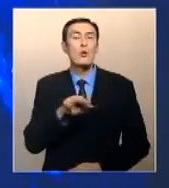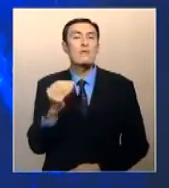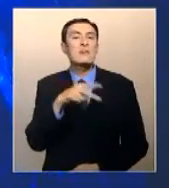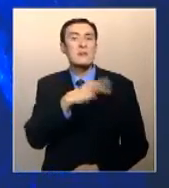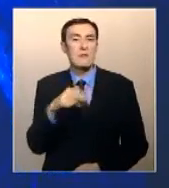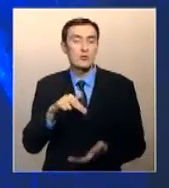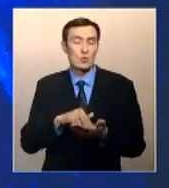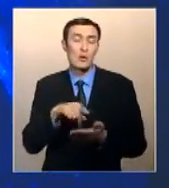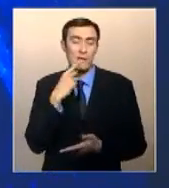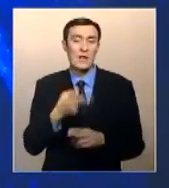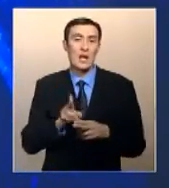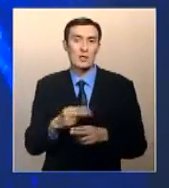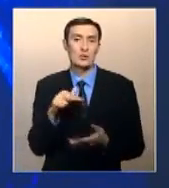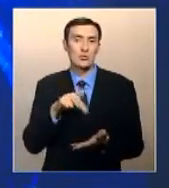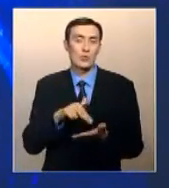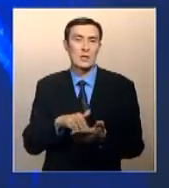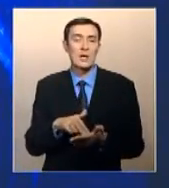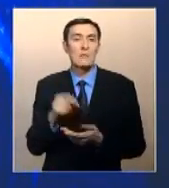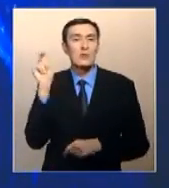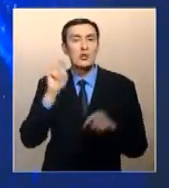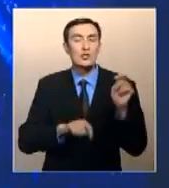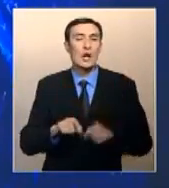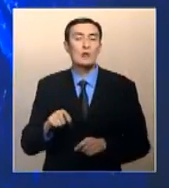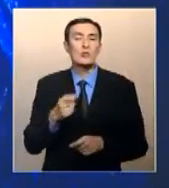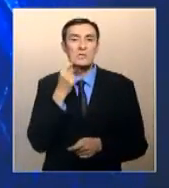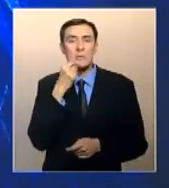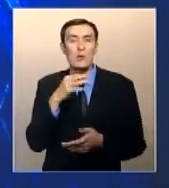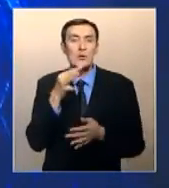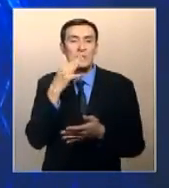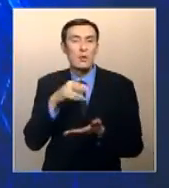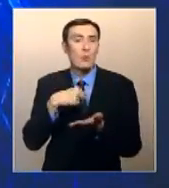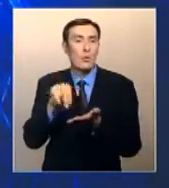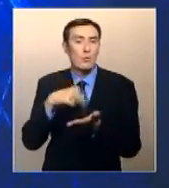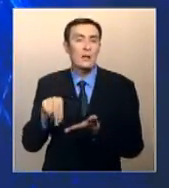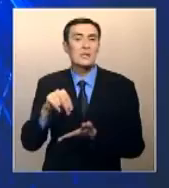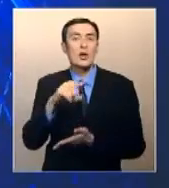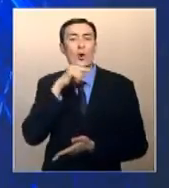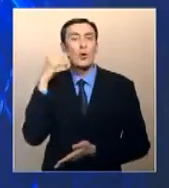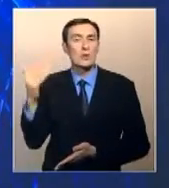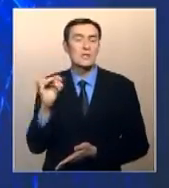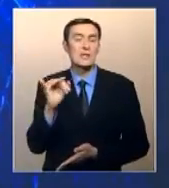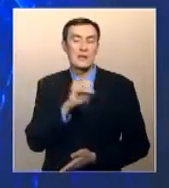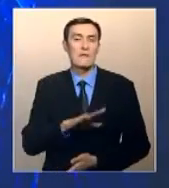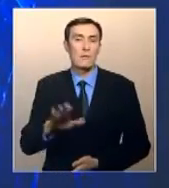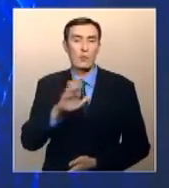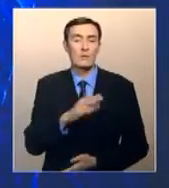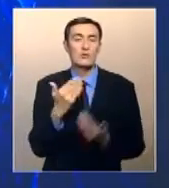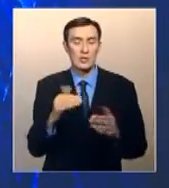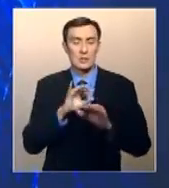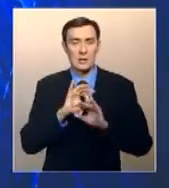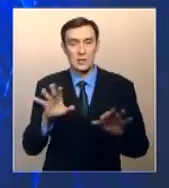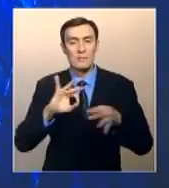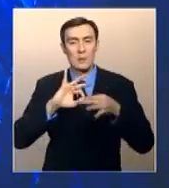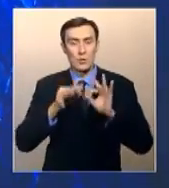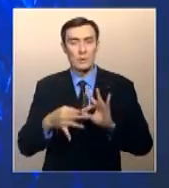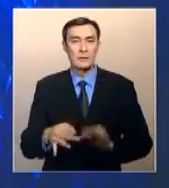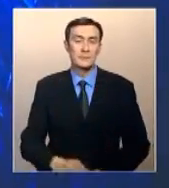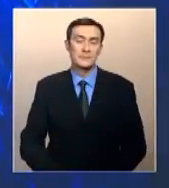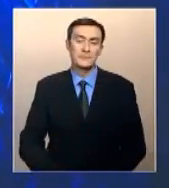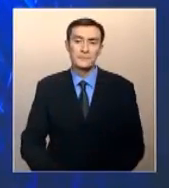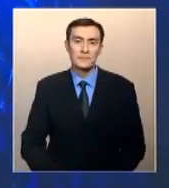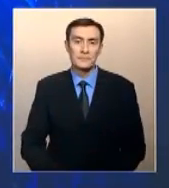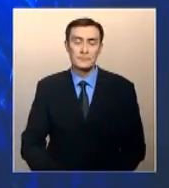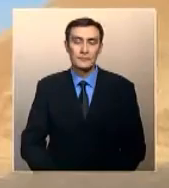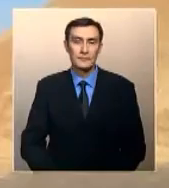стоит, отмечает в хозяйстве. За семенами к ним приезжают даже из соседней России и Европы. Репортаж моей коллеги Сауле Кусаиновой.